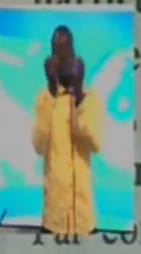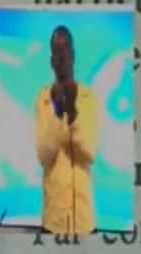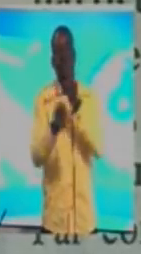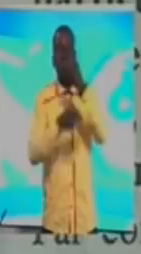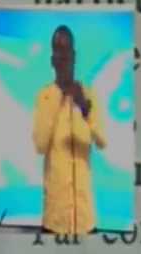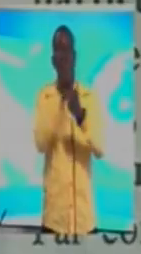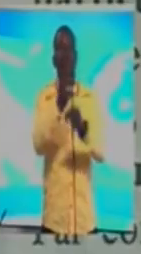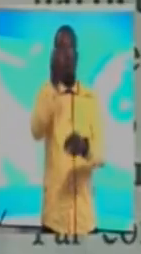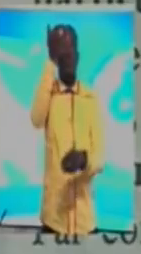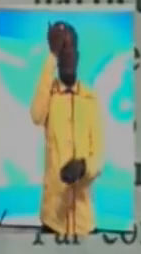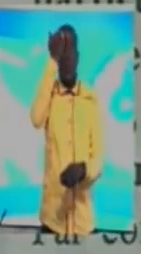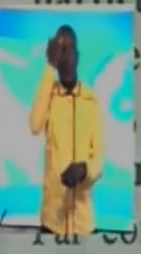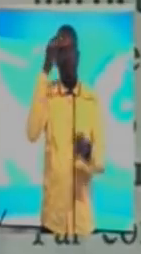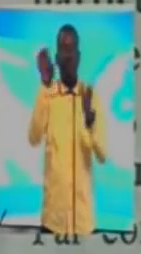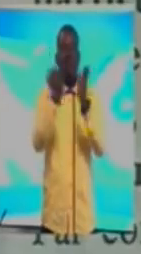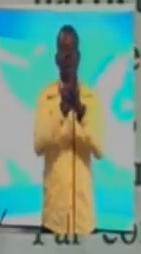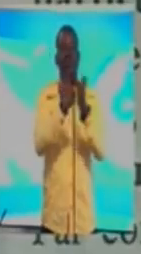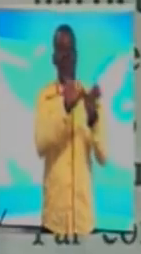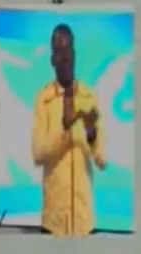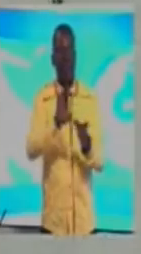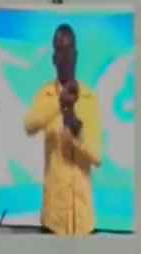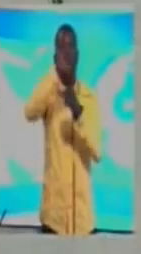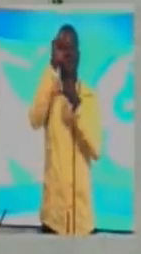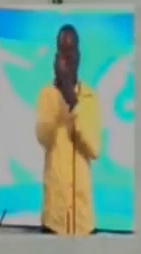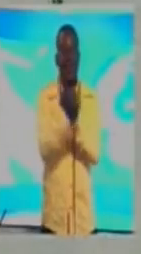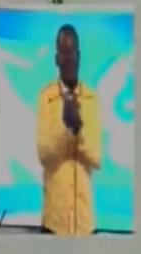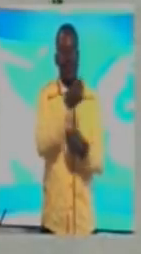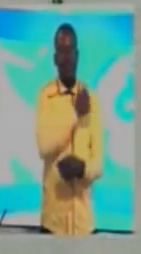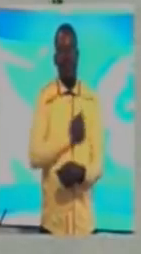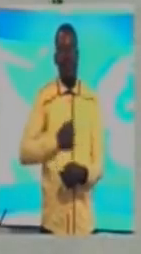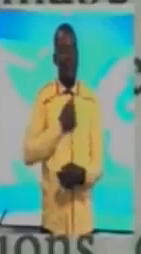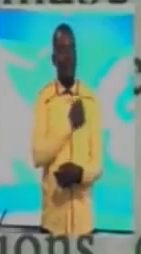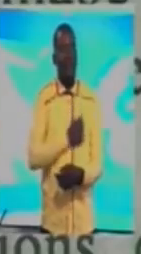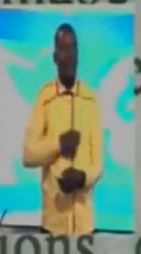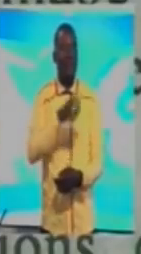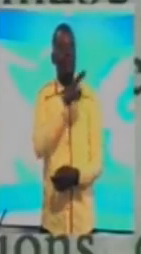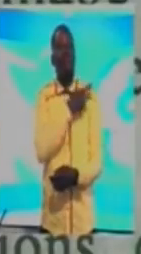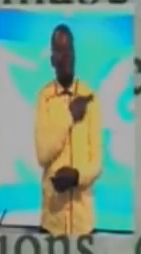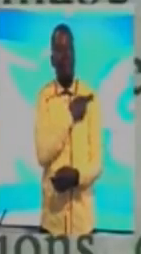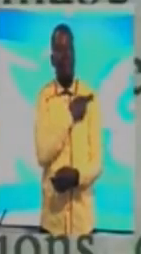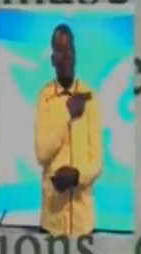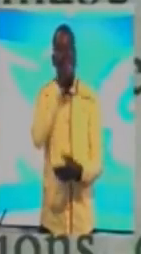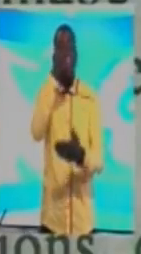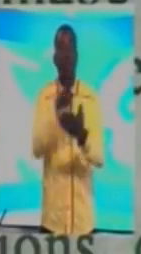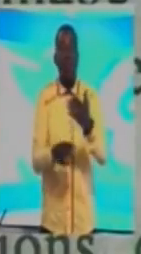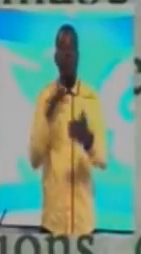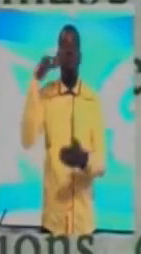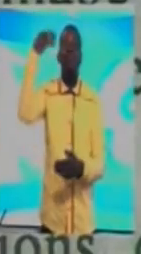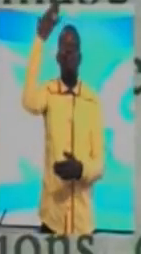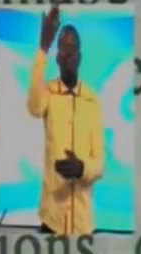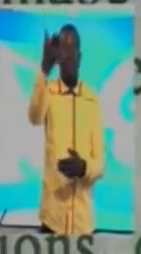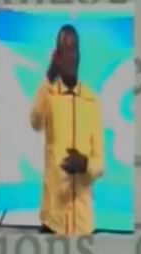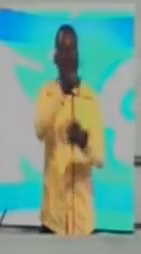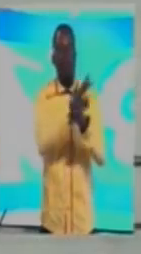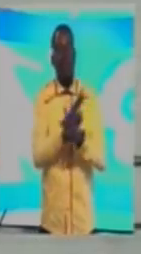pourtant connue pour son exemple de cohésion sociale, regrette Alain Saint-Robespierre. Mais que nous réserve l'avenir, s'interroge